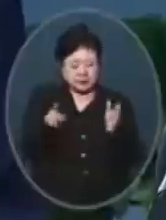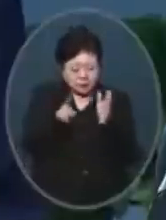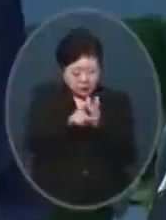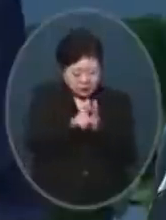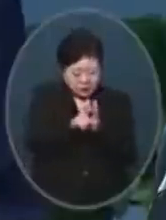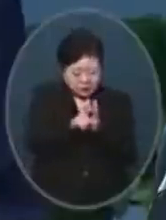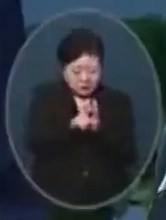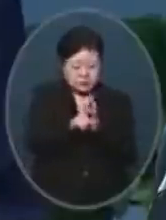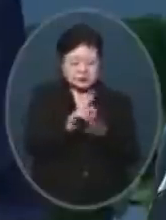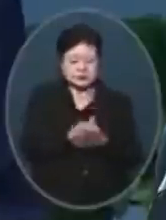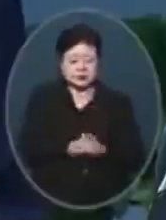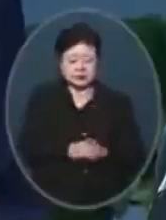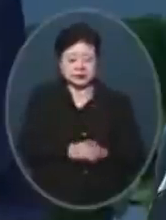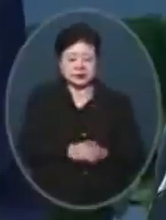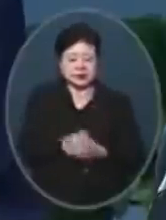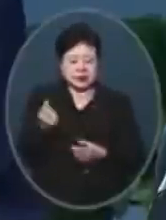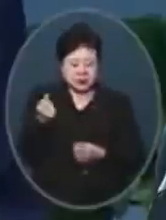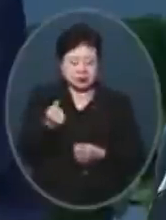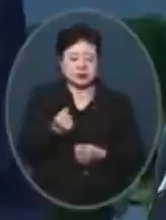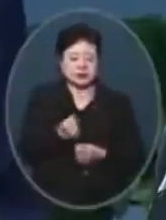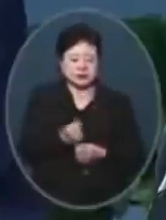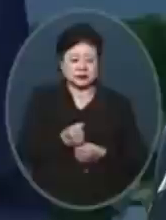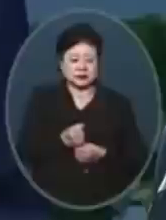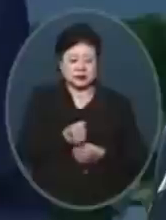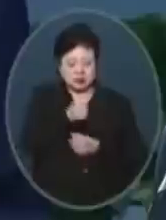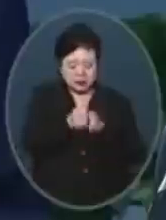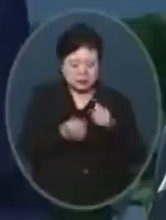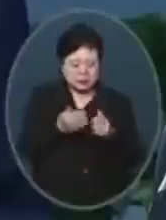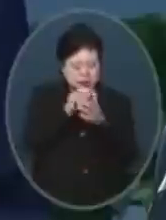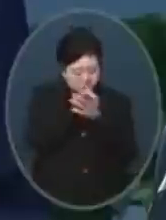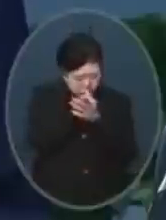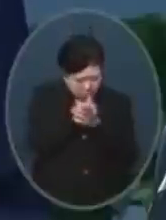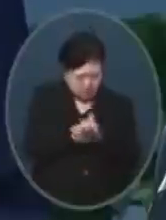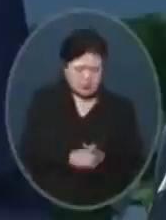믿음을 가지고서 하나님께 기도하고